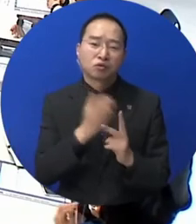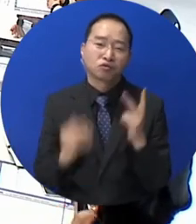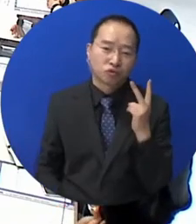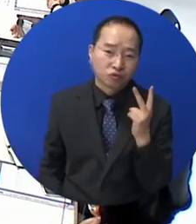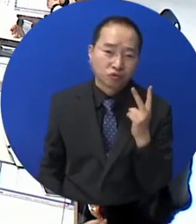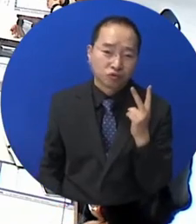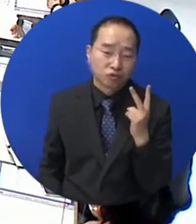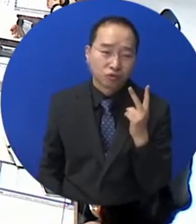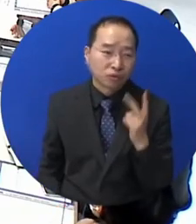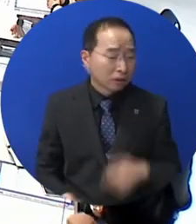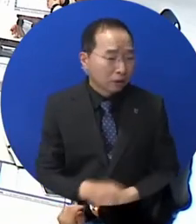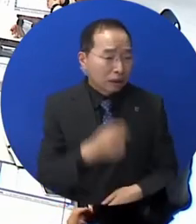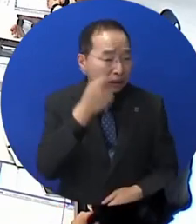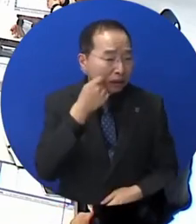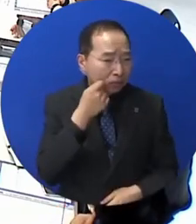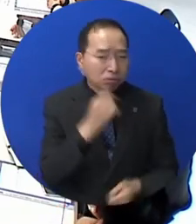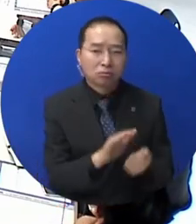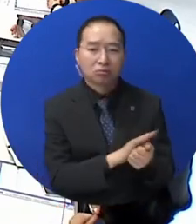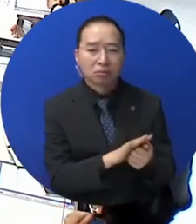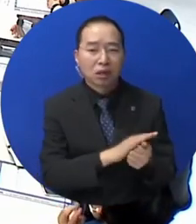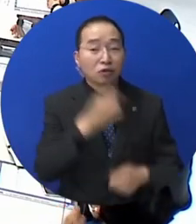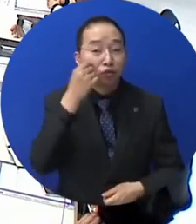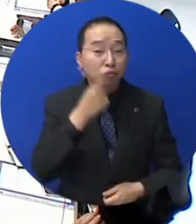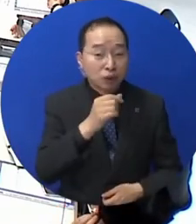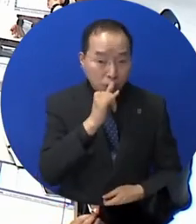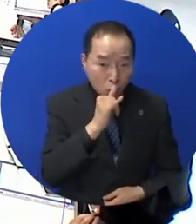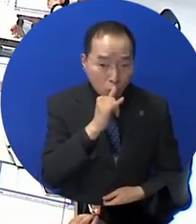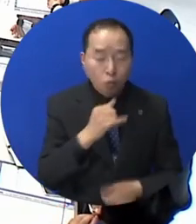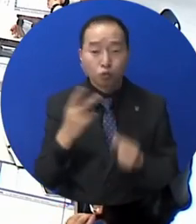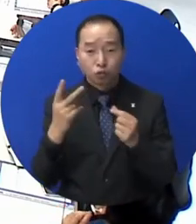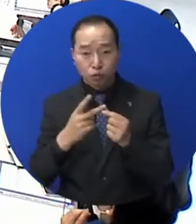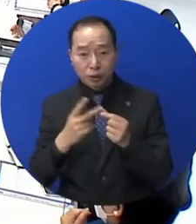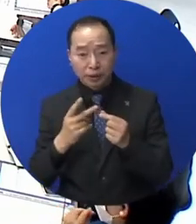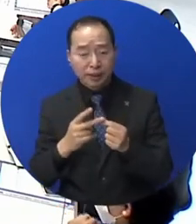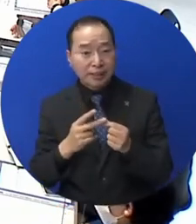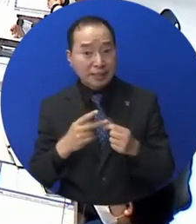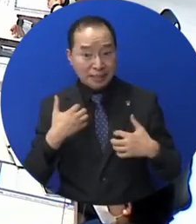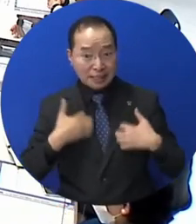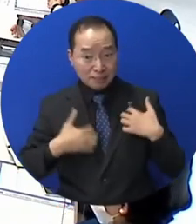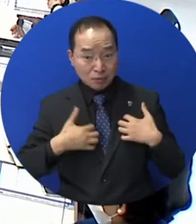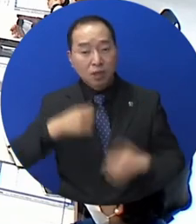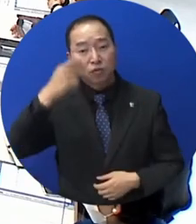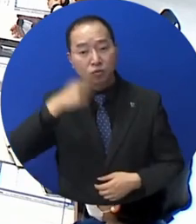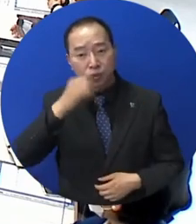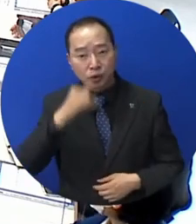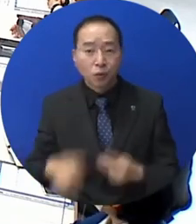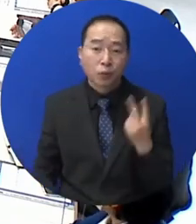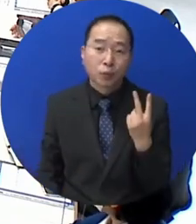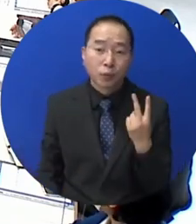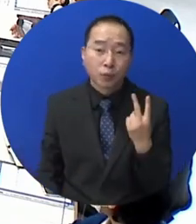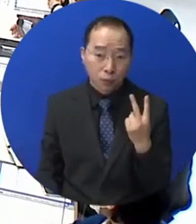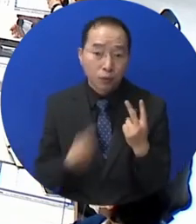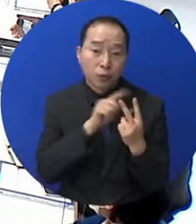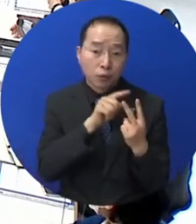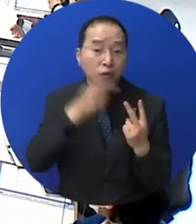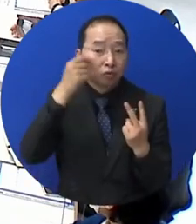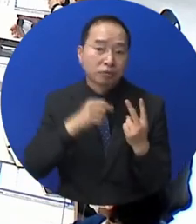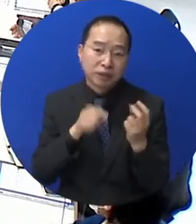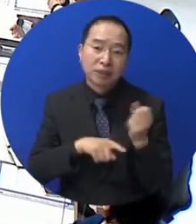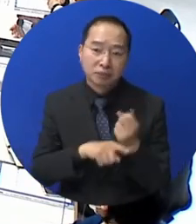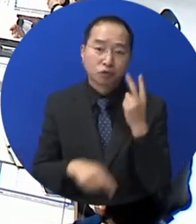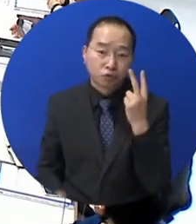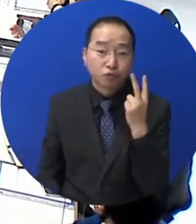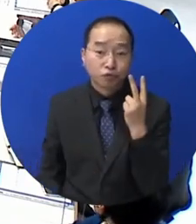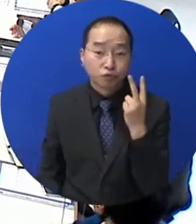서민들의 눈물을 닦아주는 슬픔의 눈물을 닦아주는 거고 어느 날 또 이분들의 기쁘게 해줄 수 있는 기쁨의 눈물을 이렇게 해주는 의미가 있을 것